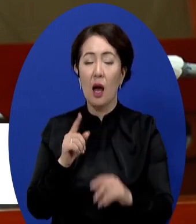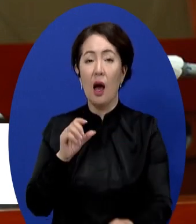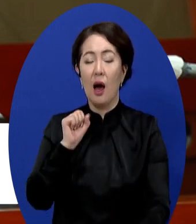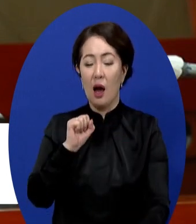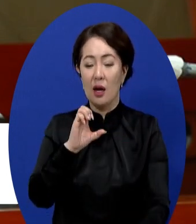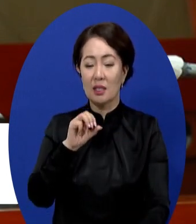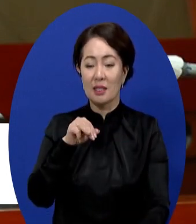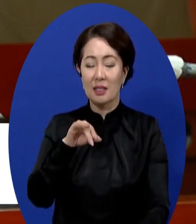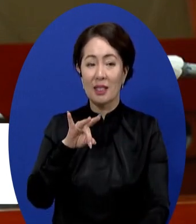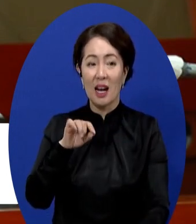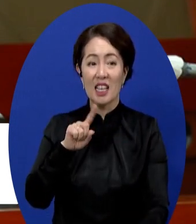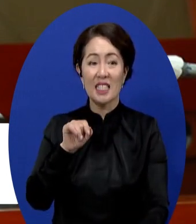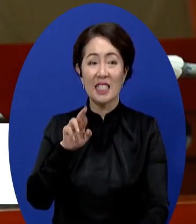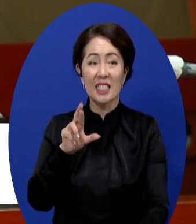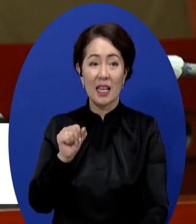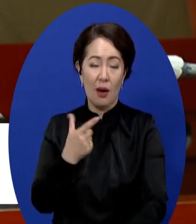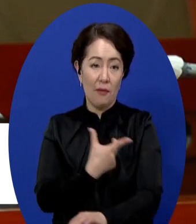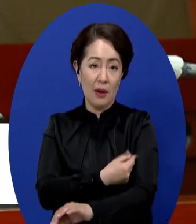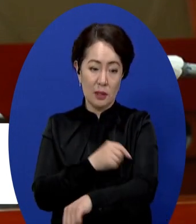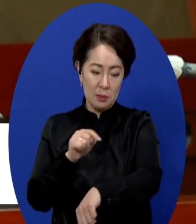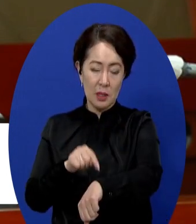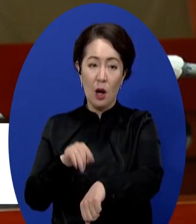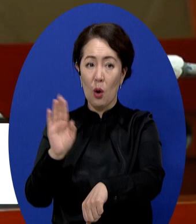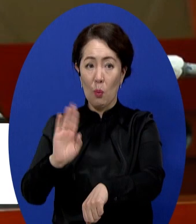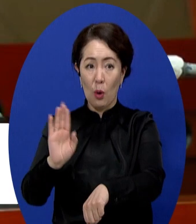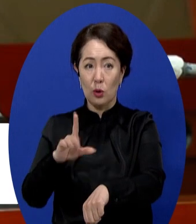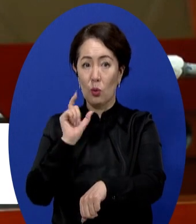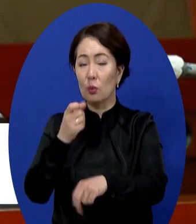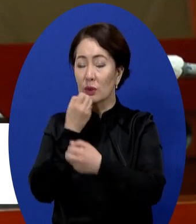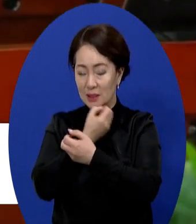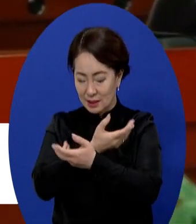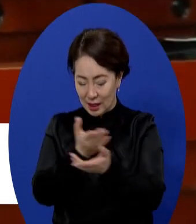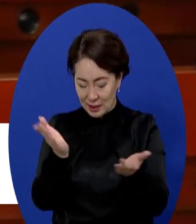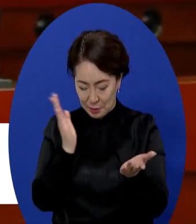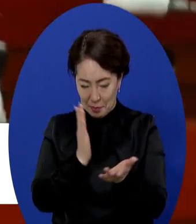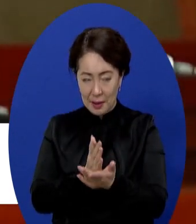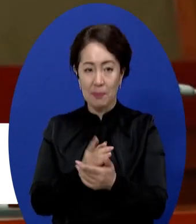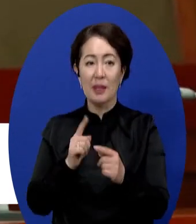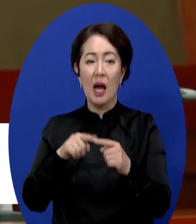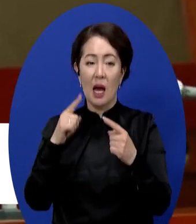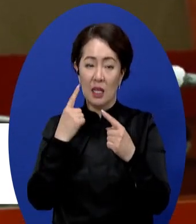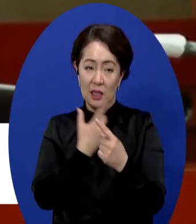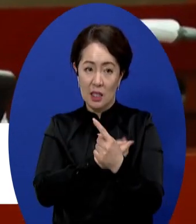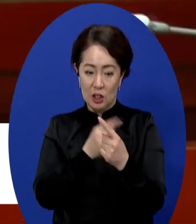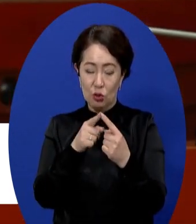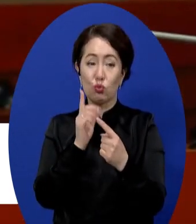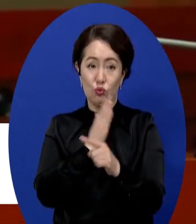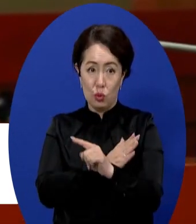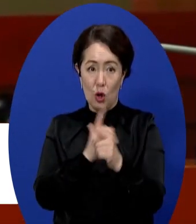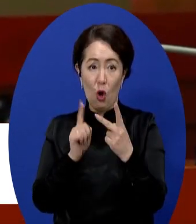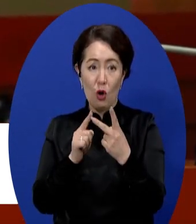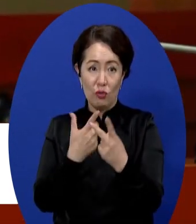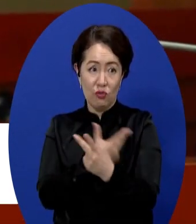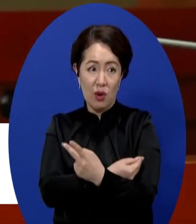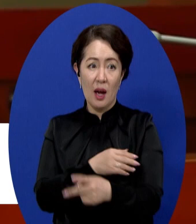2-р тун хийх хугацаа бол арай болоог байгаа. Энийг биднес бол олон нийтэд зарлаа явьж байгаа. Вакцины давтан тун ялангуяа энэ вирусил